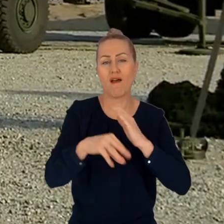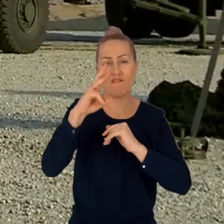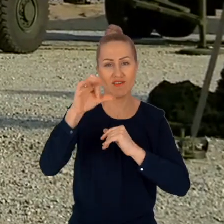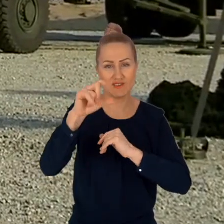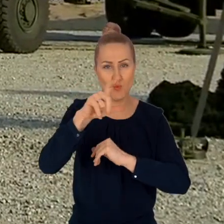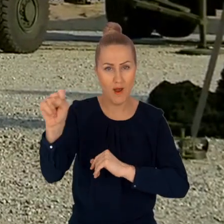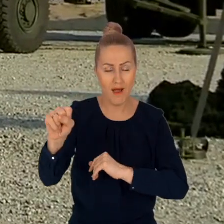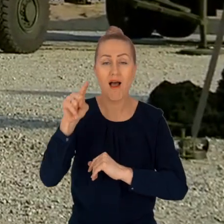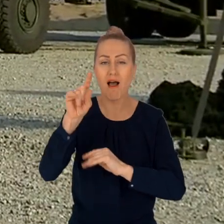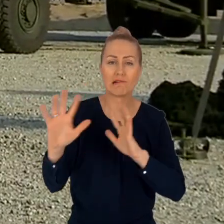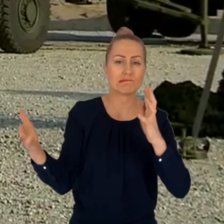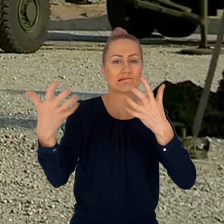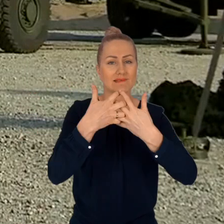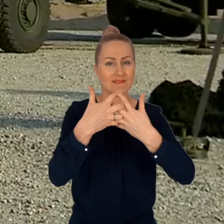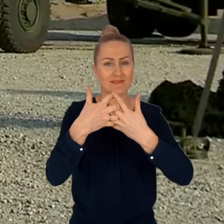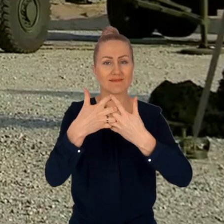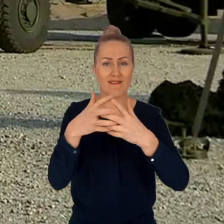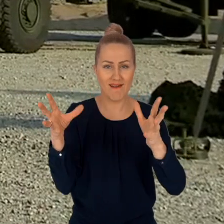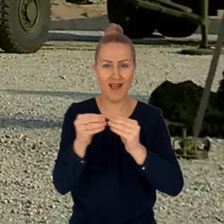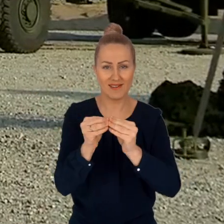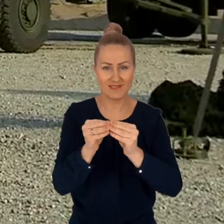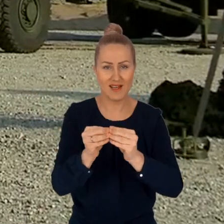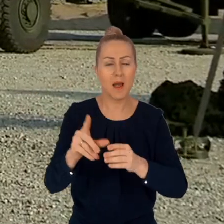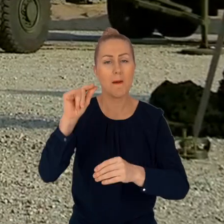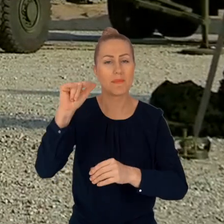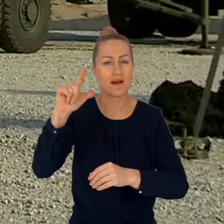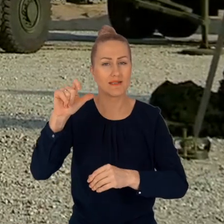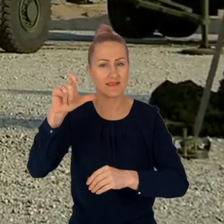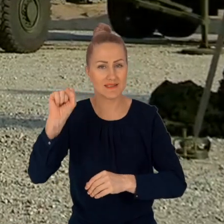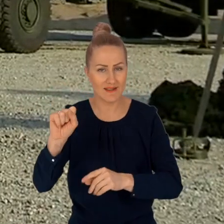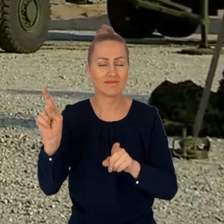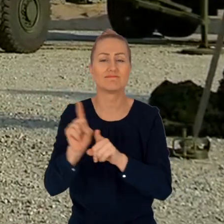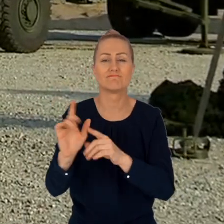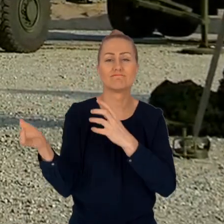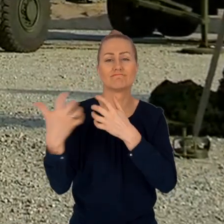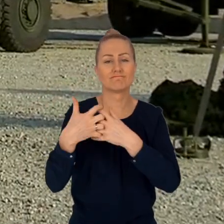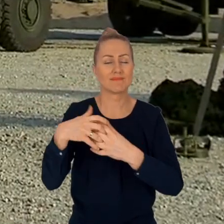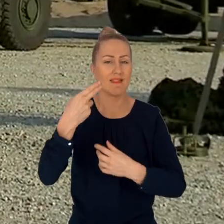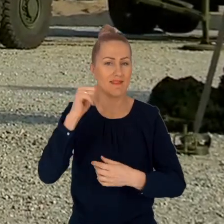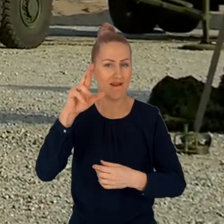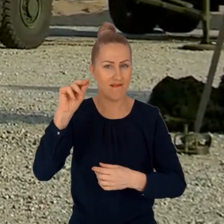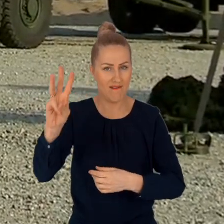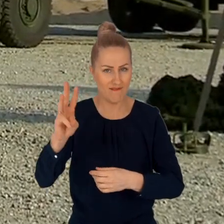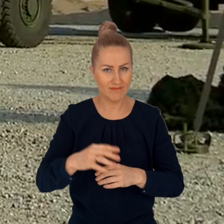który będzie zintegrowany z systemem Pilica i systemem Narew.